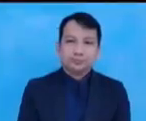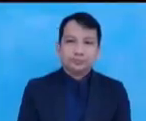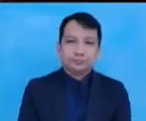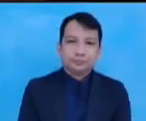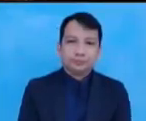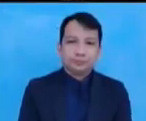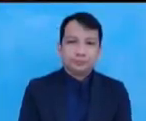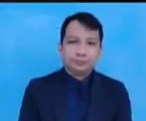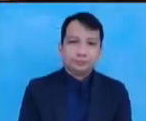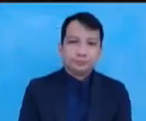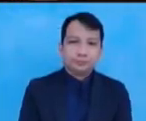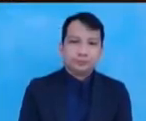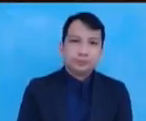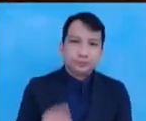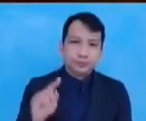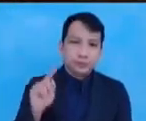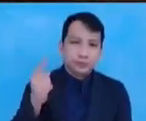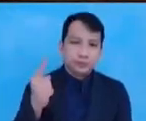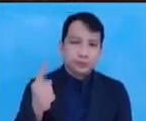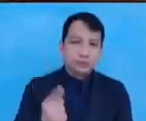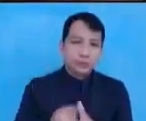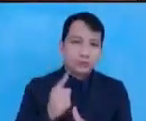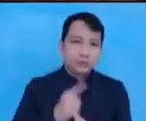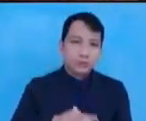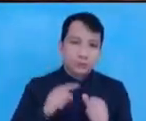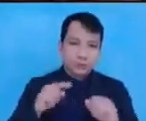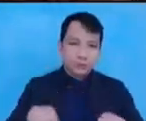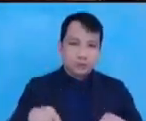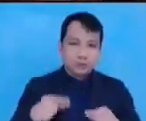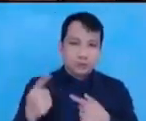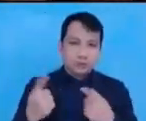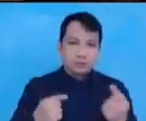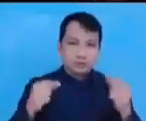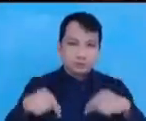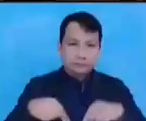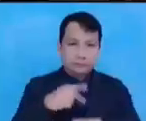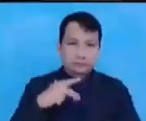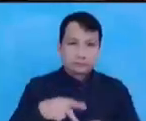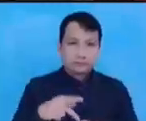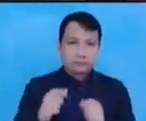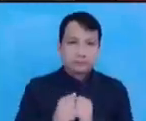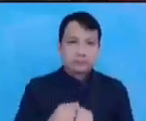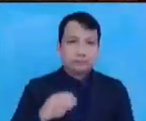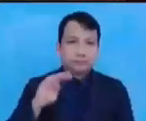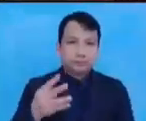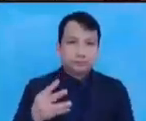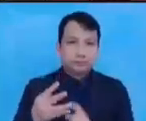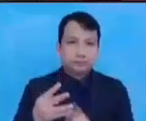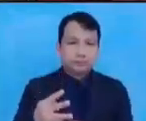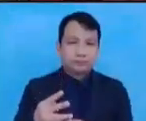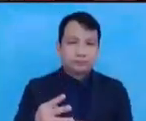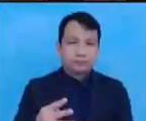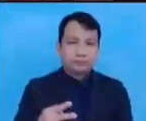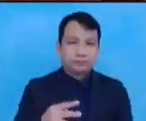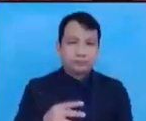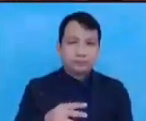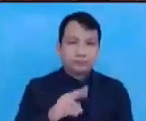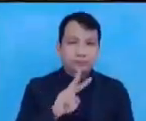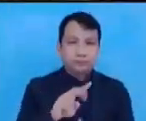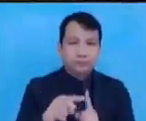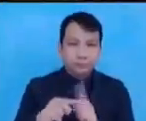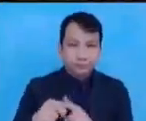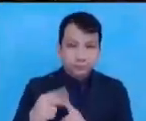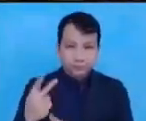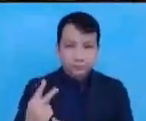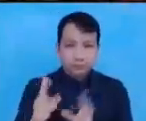Sa kauna-unahang pagkakataon, isinagawa rito sa bansa ang ika-apat na 2+2 ministerial dialogue sa pagitan